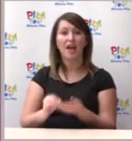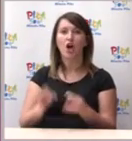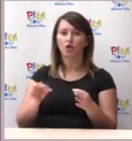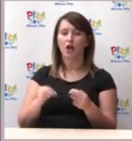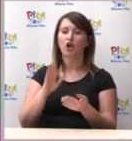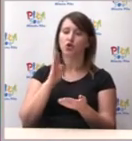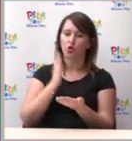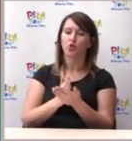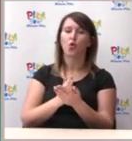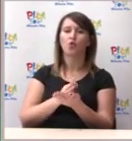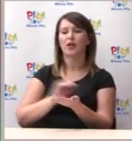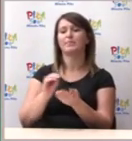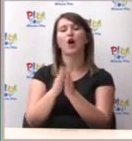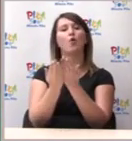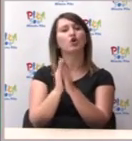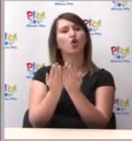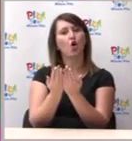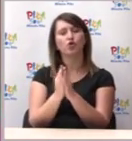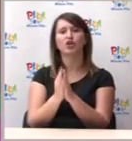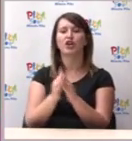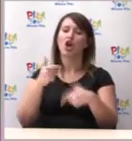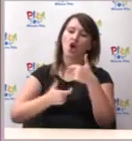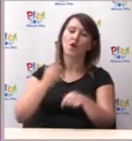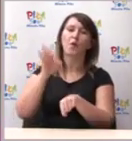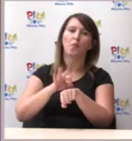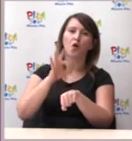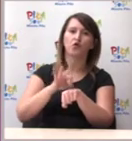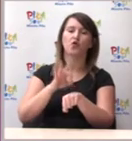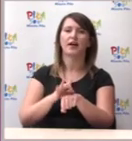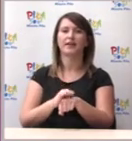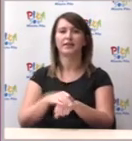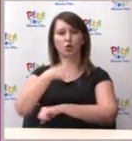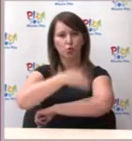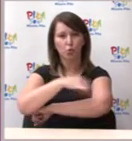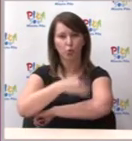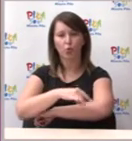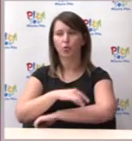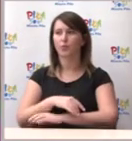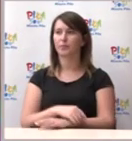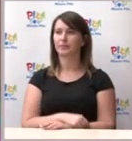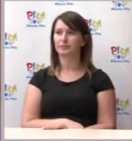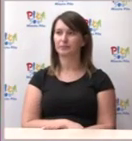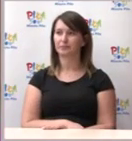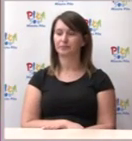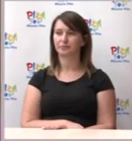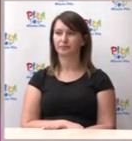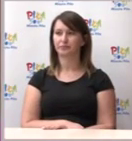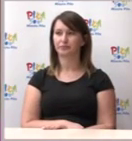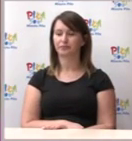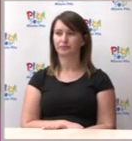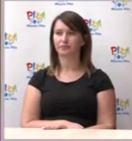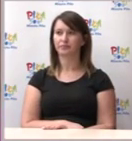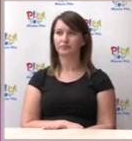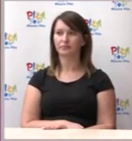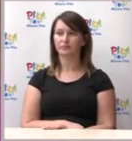z doktoratem i to jest po prostu zadziwiające i jednoznacznie mówią, że to, kim są